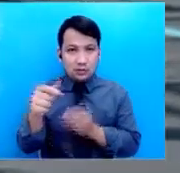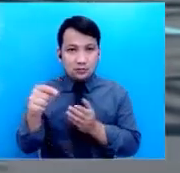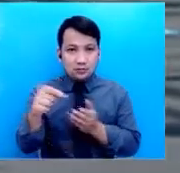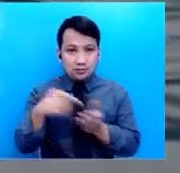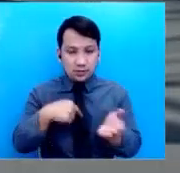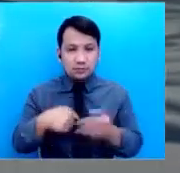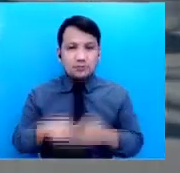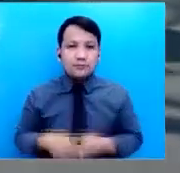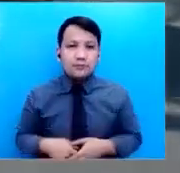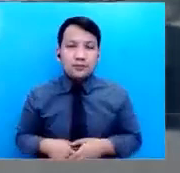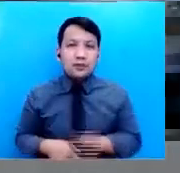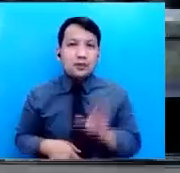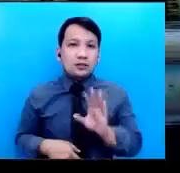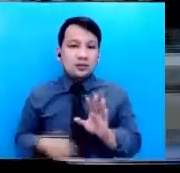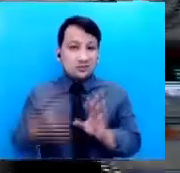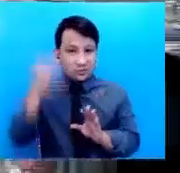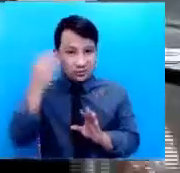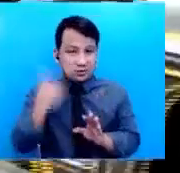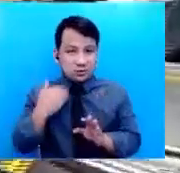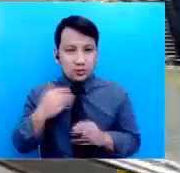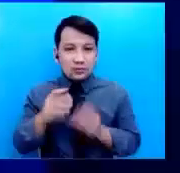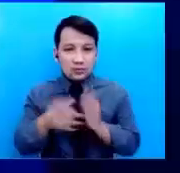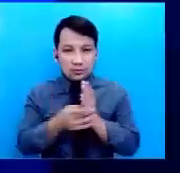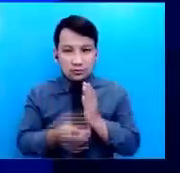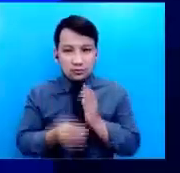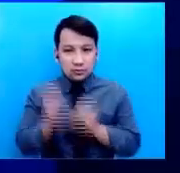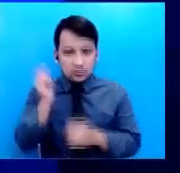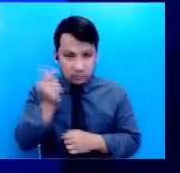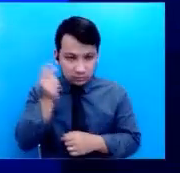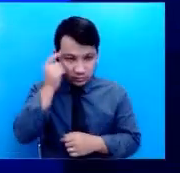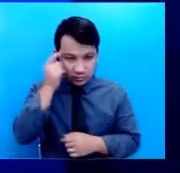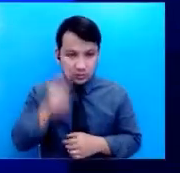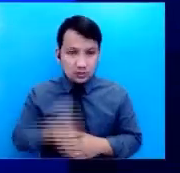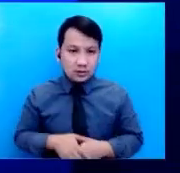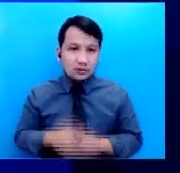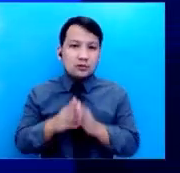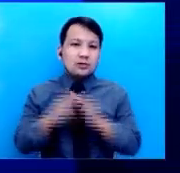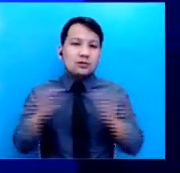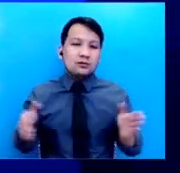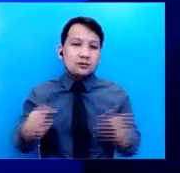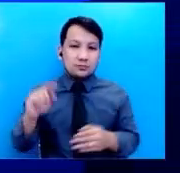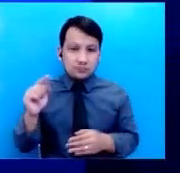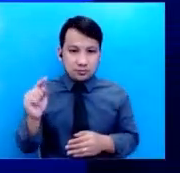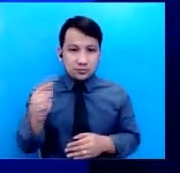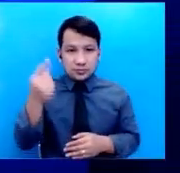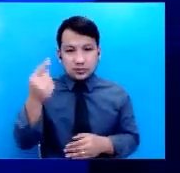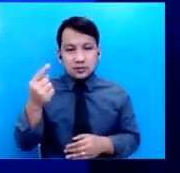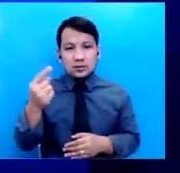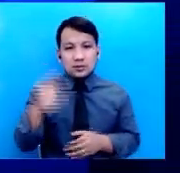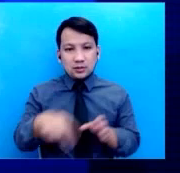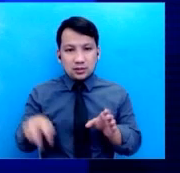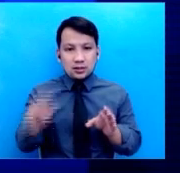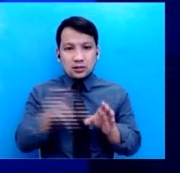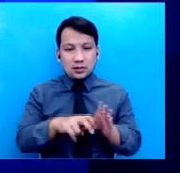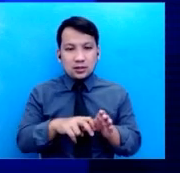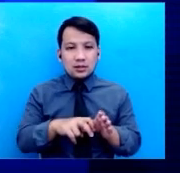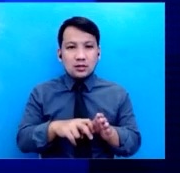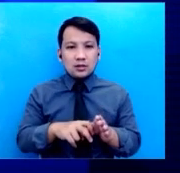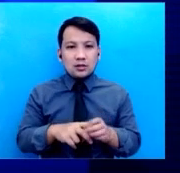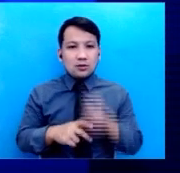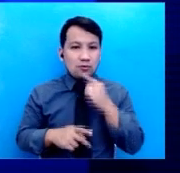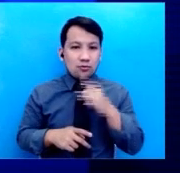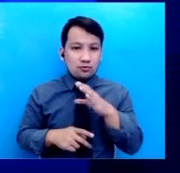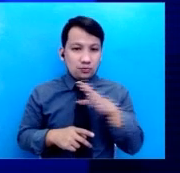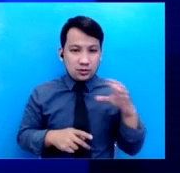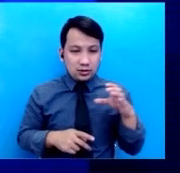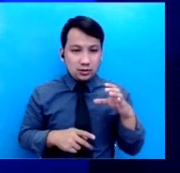Hindi rin daw kasi sapat ang fuel subsidy ng gobyerno. Pamalaking bagay ang piso kung nakakapagsakay ang isang jeep ng 150